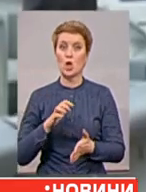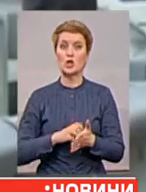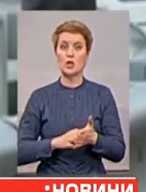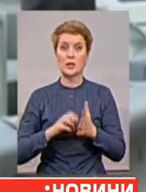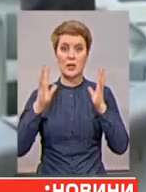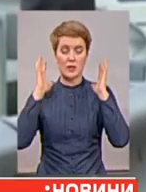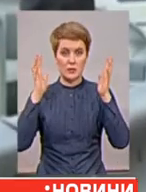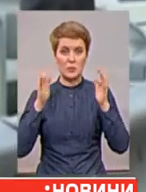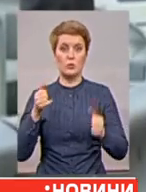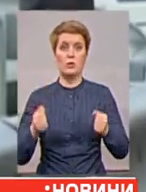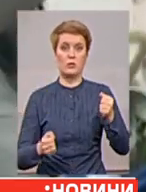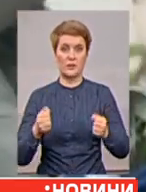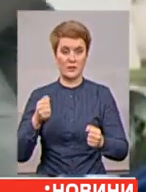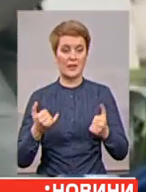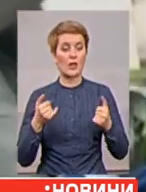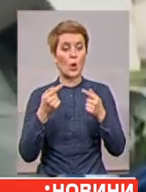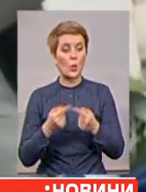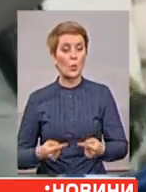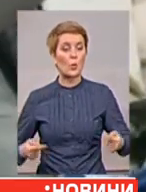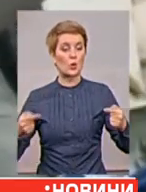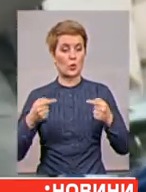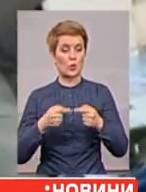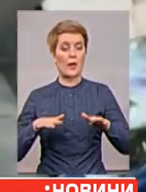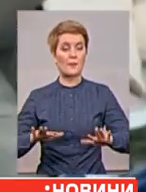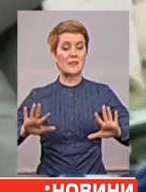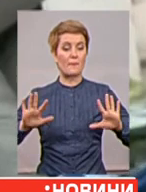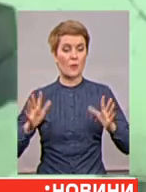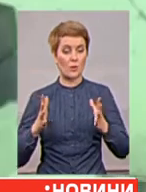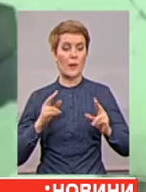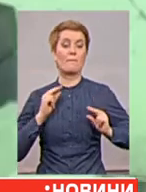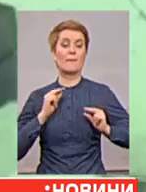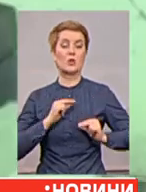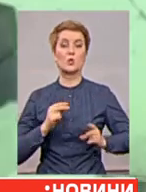гіпертонічний криз у водія. Зараз це уточнюють. На місці пригоди працюють аварійні служби.